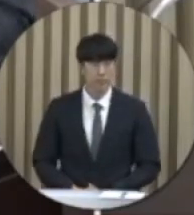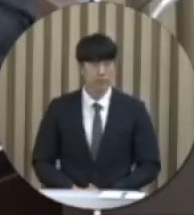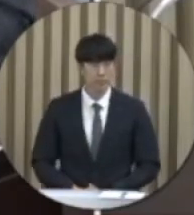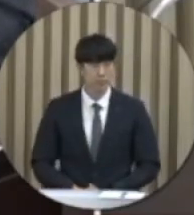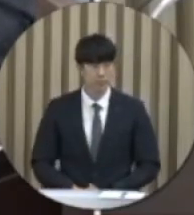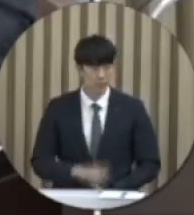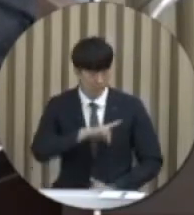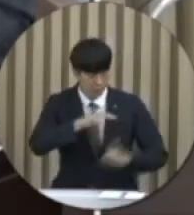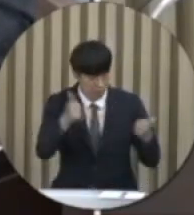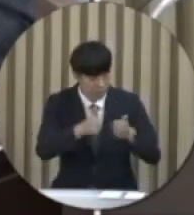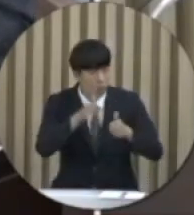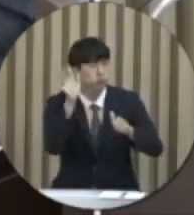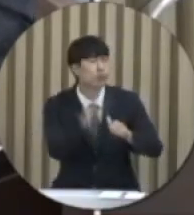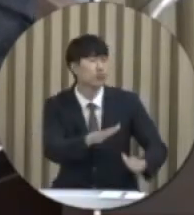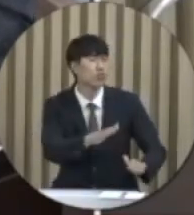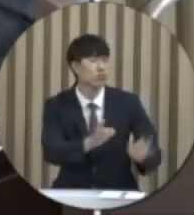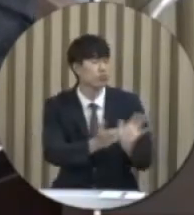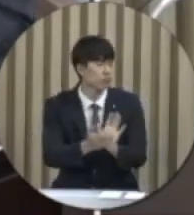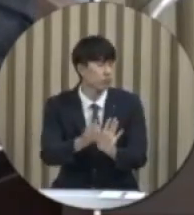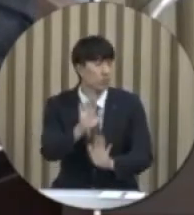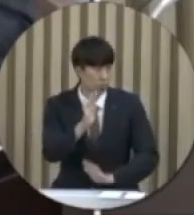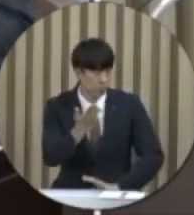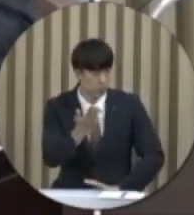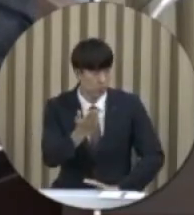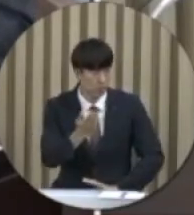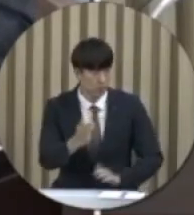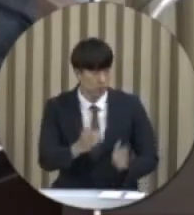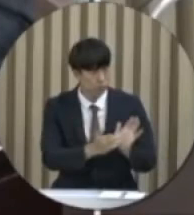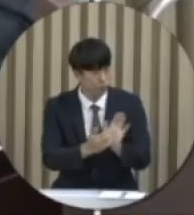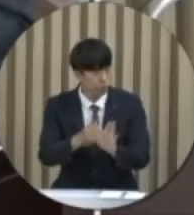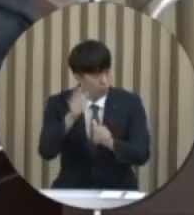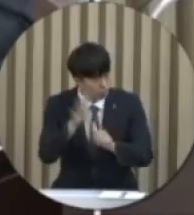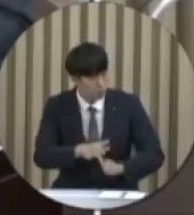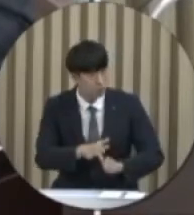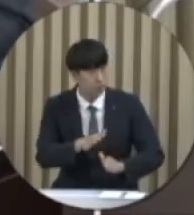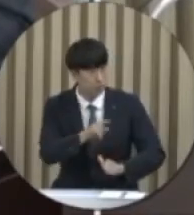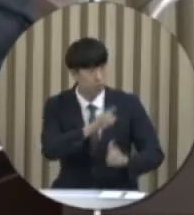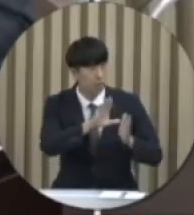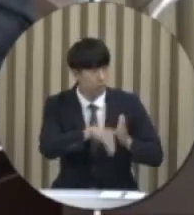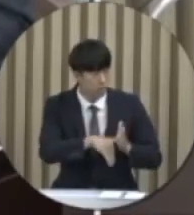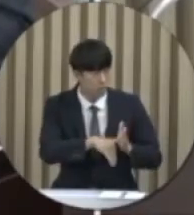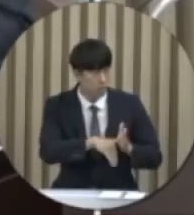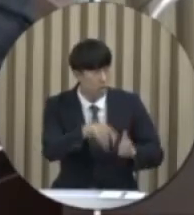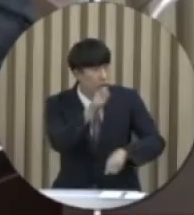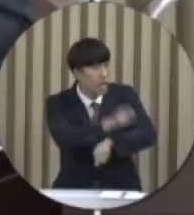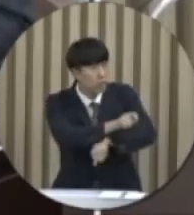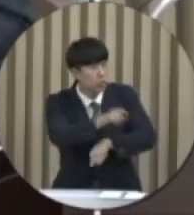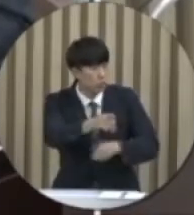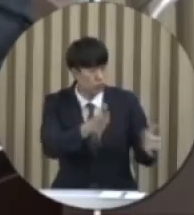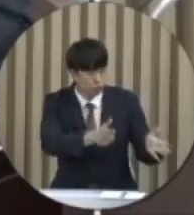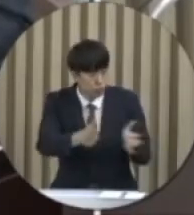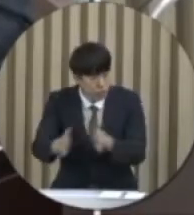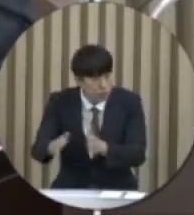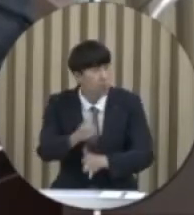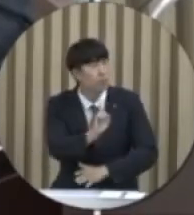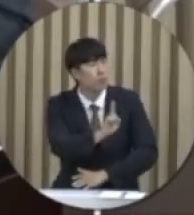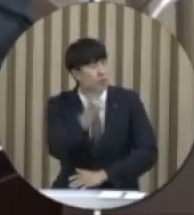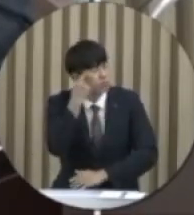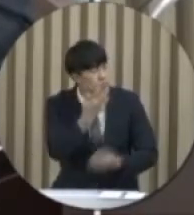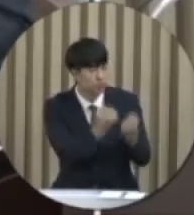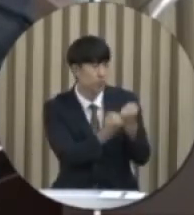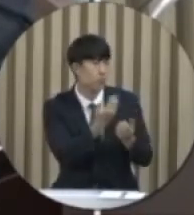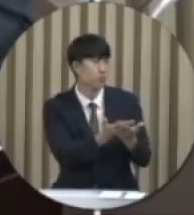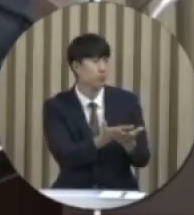의회에서 부결이 되었고요. 또 부결이 됐다라고 했을 때 그럼 행정에서는 어떤 준비를 하고 계시는지 좀 설명 좀